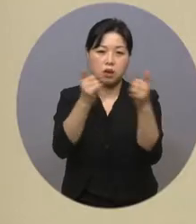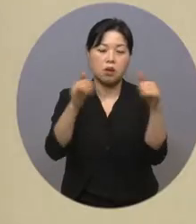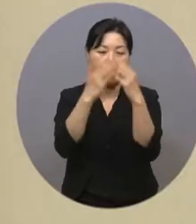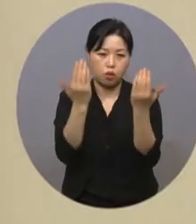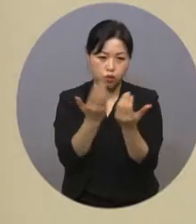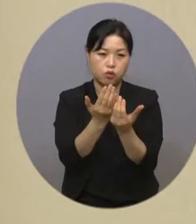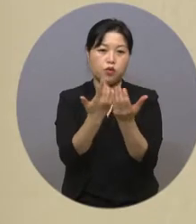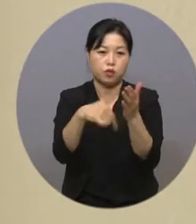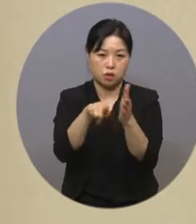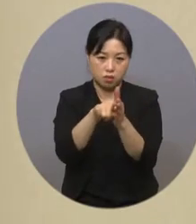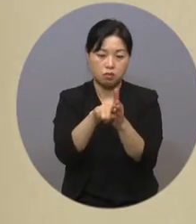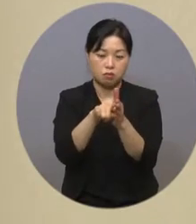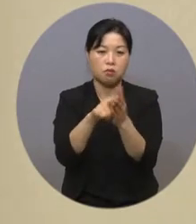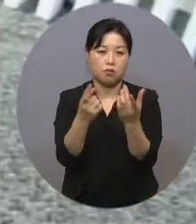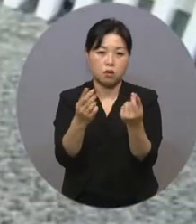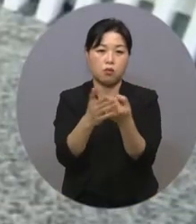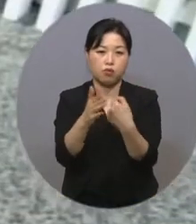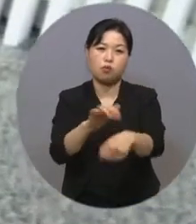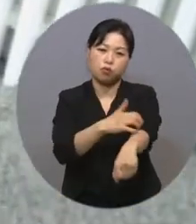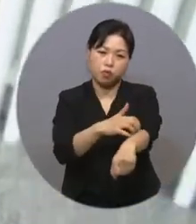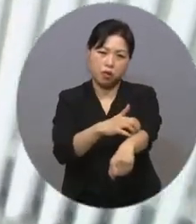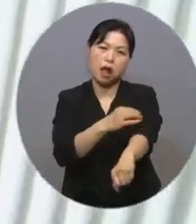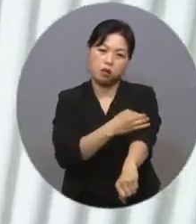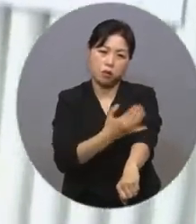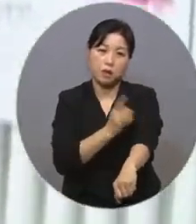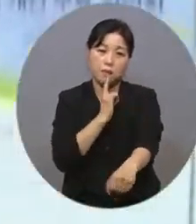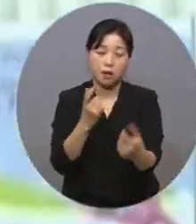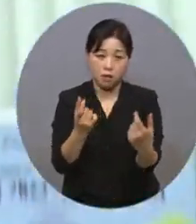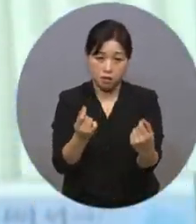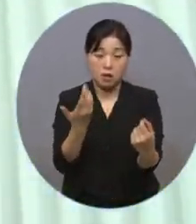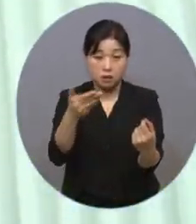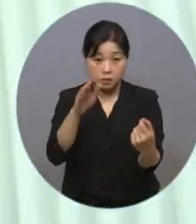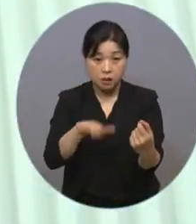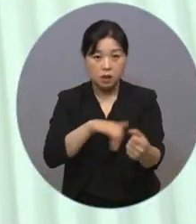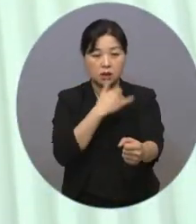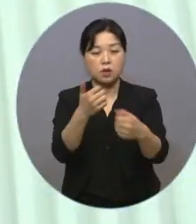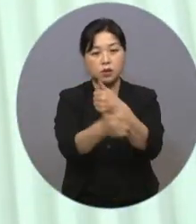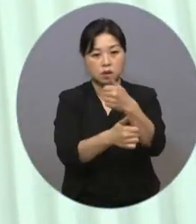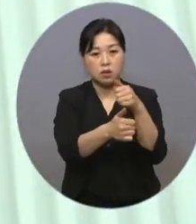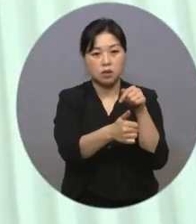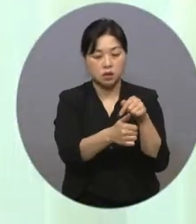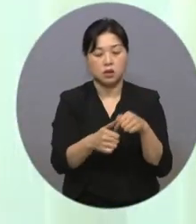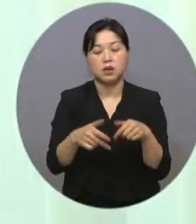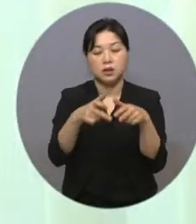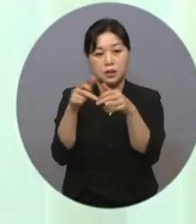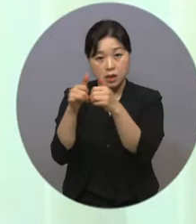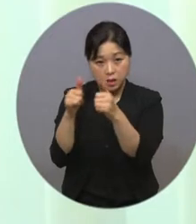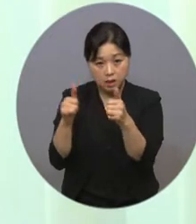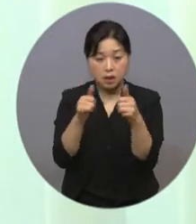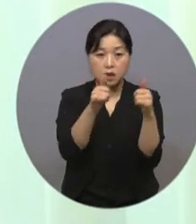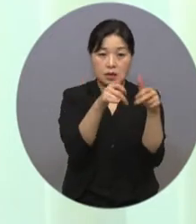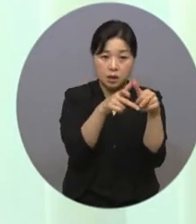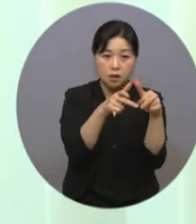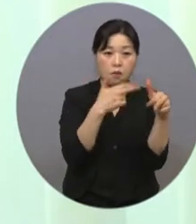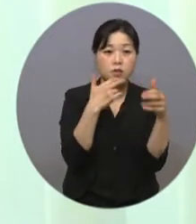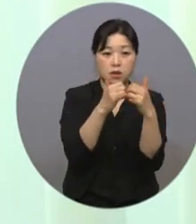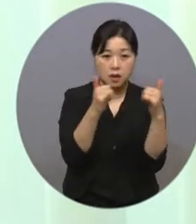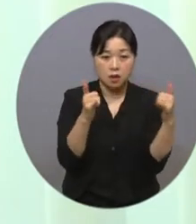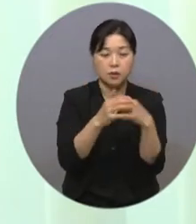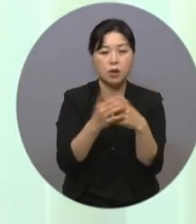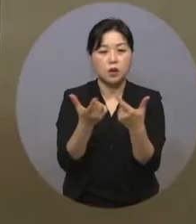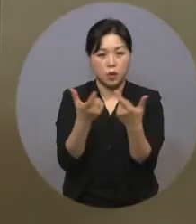불가피하다고 주장했으나 인권위 장애인차별시정위원회는 장애인과 비장애인이 동등하게 출입을 할 수